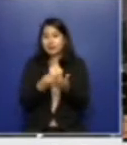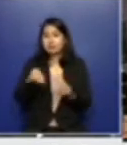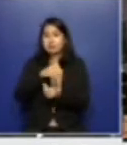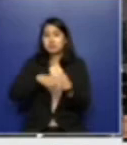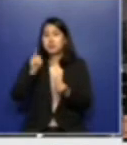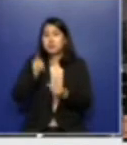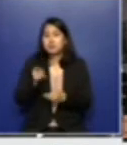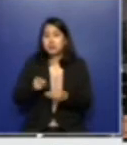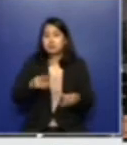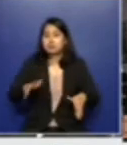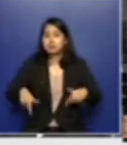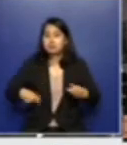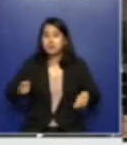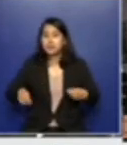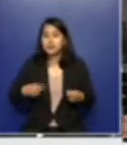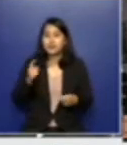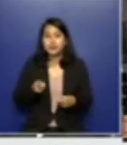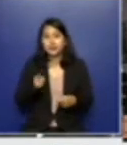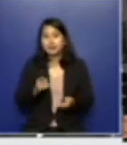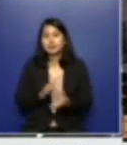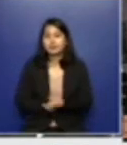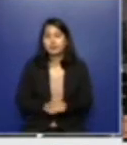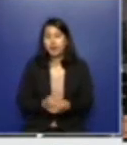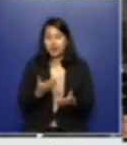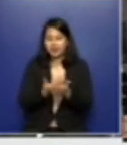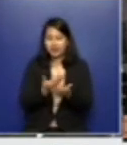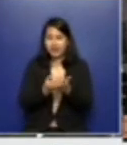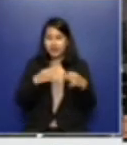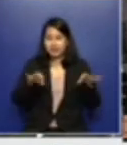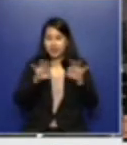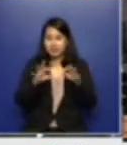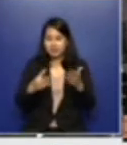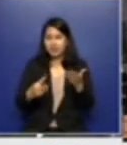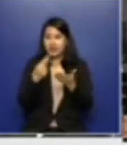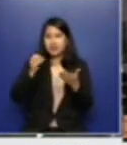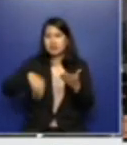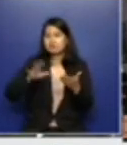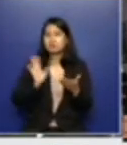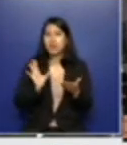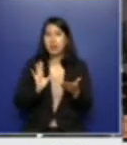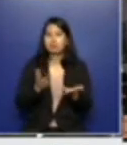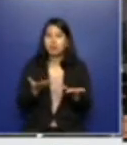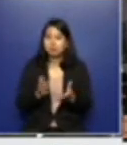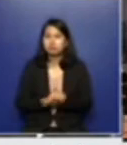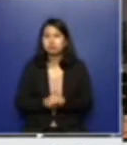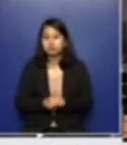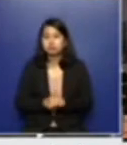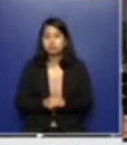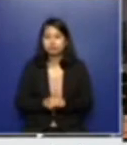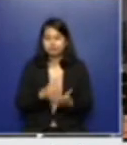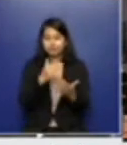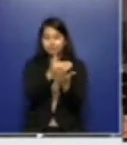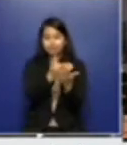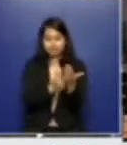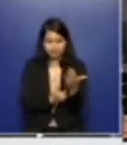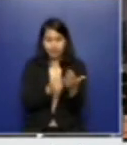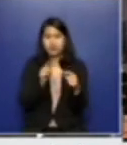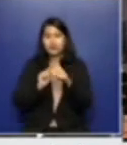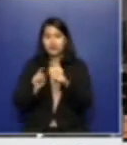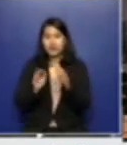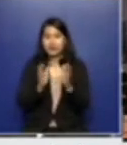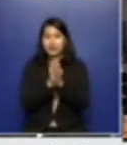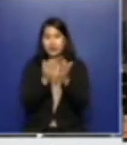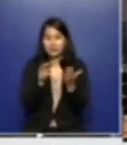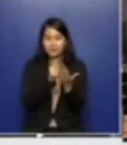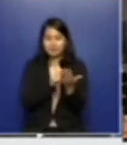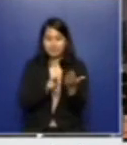มไม่ยอมตัดรายจ่ายที่ไม่จำเป็นออกไปซึ่งมีหลายรายการนะคะที่ปรากฏในเล่มร่างงบประ